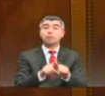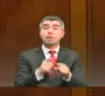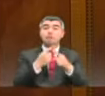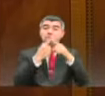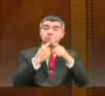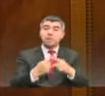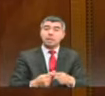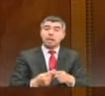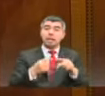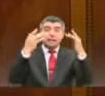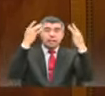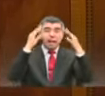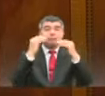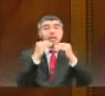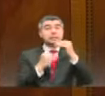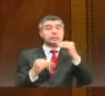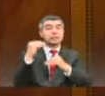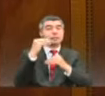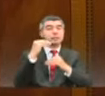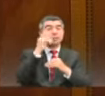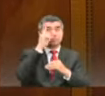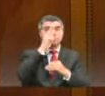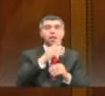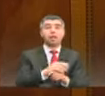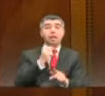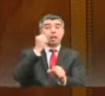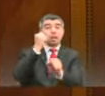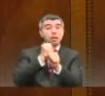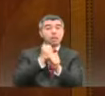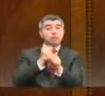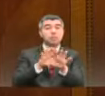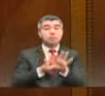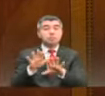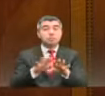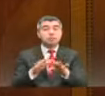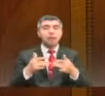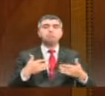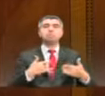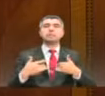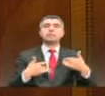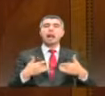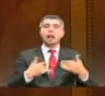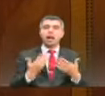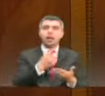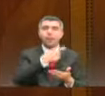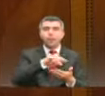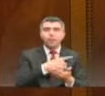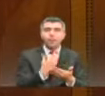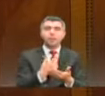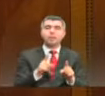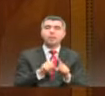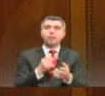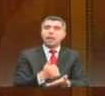لقطاع الثقافة. كما ستعمل الحكومة على توسيع قاعدة المسارح الوطنية، دعم المبادرات المسرحية